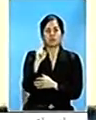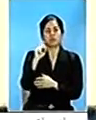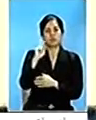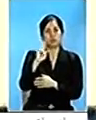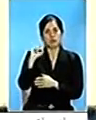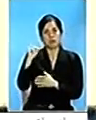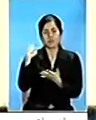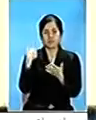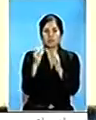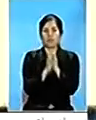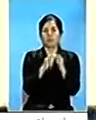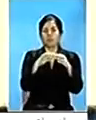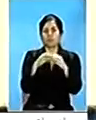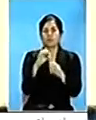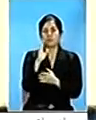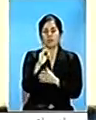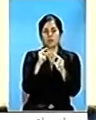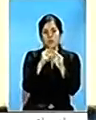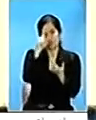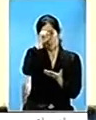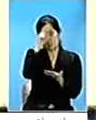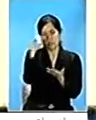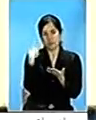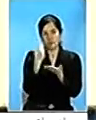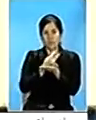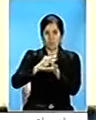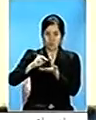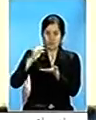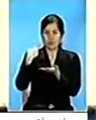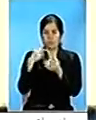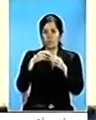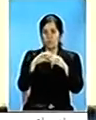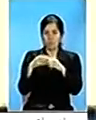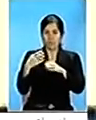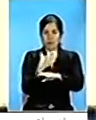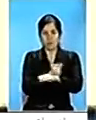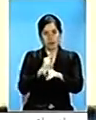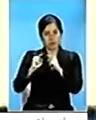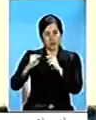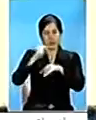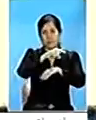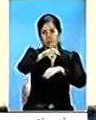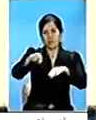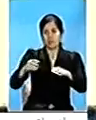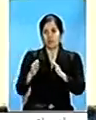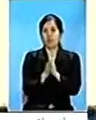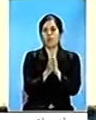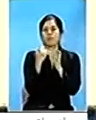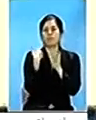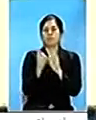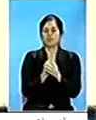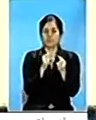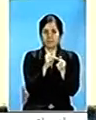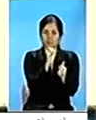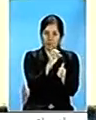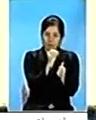ศเช่นในเยอรมันหรือในอเมริกาก็จะมีมูลนิธิพรรคการเมืองของพรรคการเมืองต่างๆแล้วเขาก็ให้ความรู้